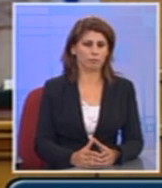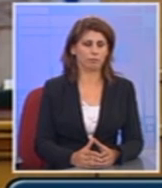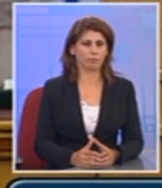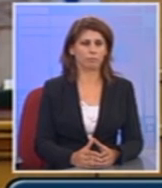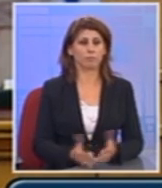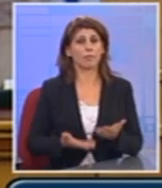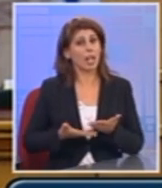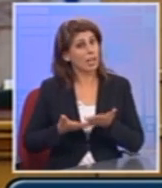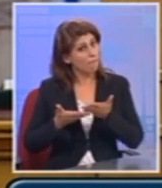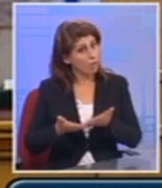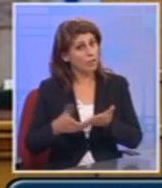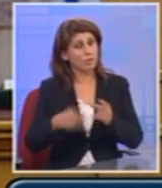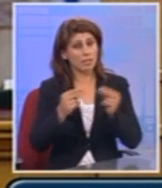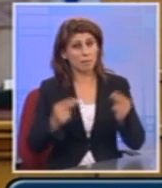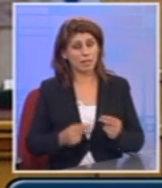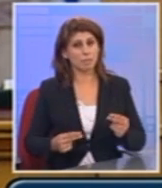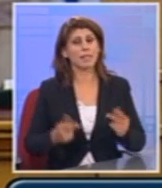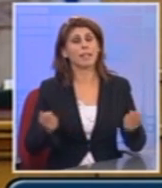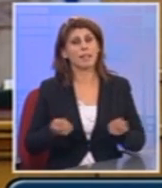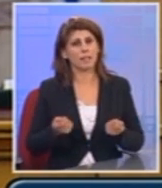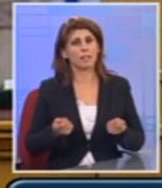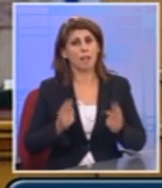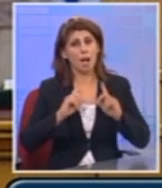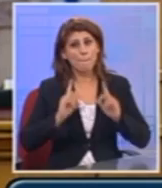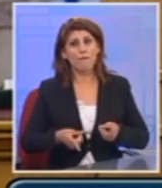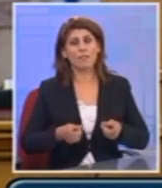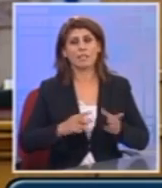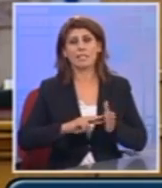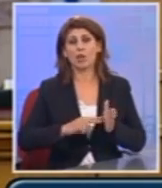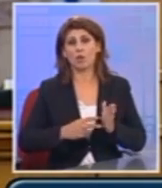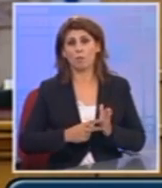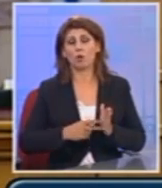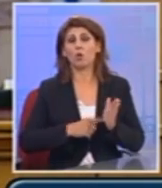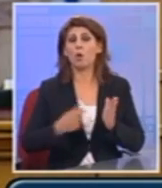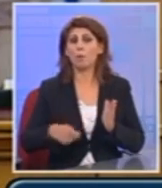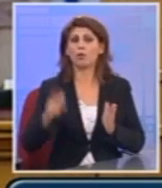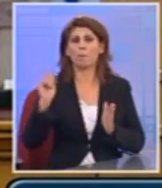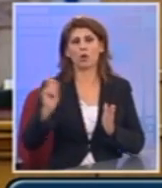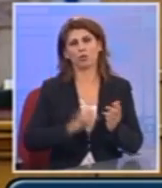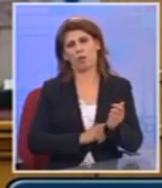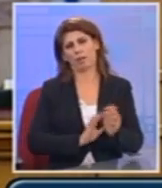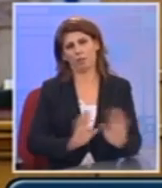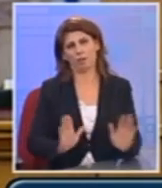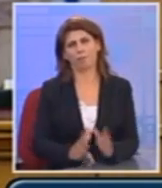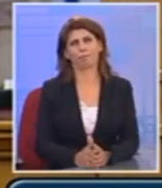σας βοηθήσουν και να γίνουν αποφάσεις οικονομικού νομικού και πολιτικού